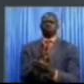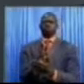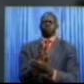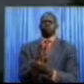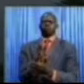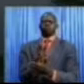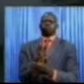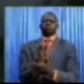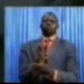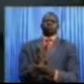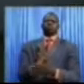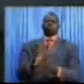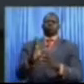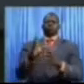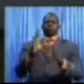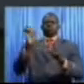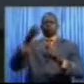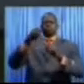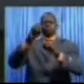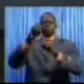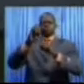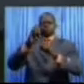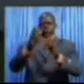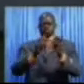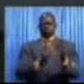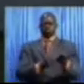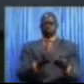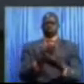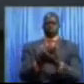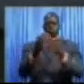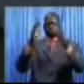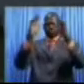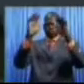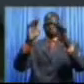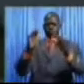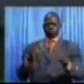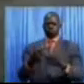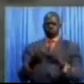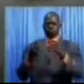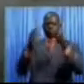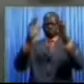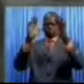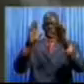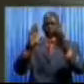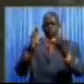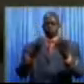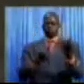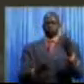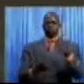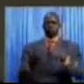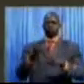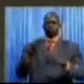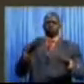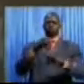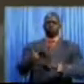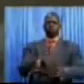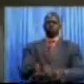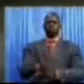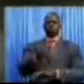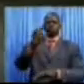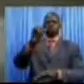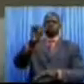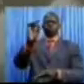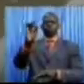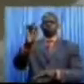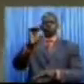Producteur agricole est qu'il y ait une bonne pluviométrie. Mais la pluie qui s'est abattue sur Kounadia dans la nuit du 28 au 29